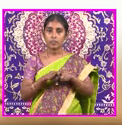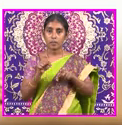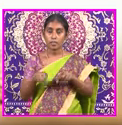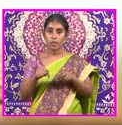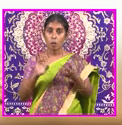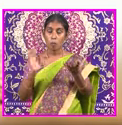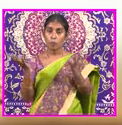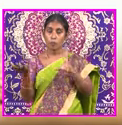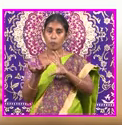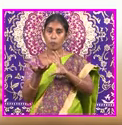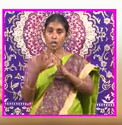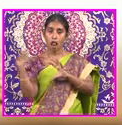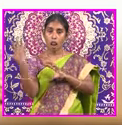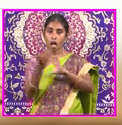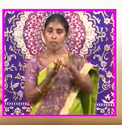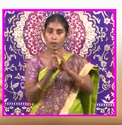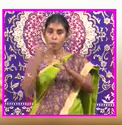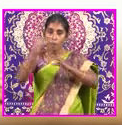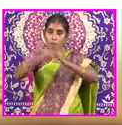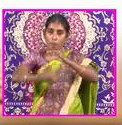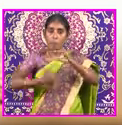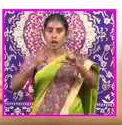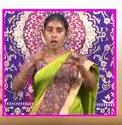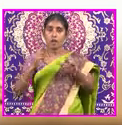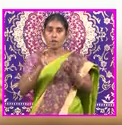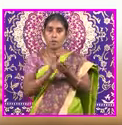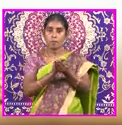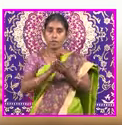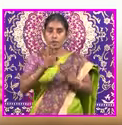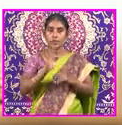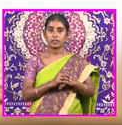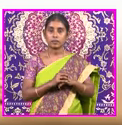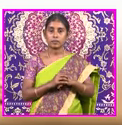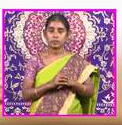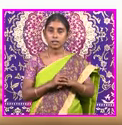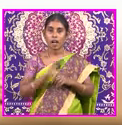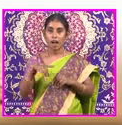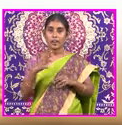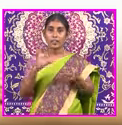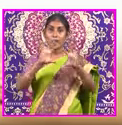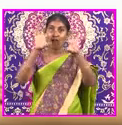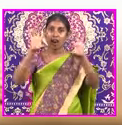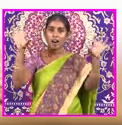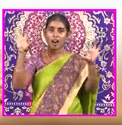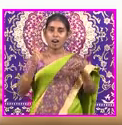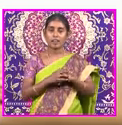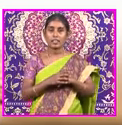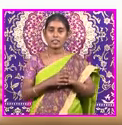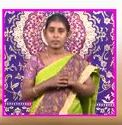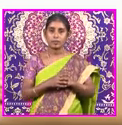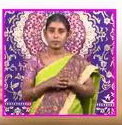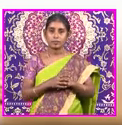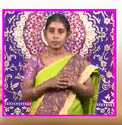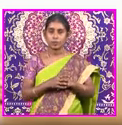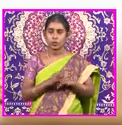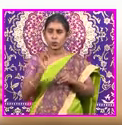நம்ம பூமியை வந்து ஒரு பாதுகாப்பு கவசமாக இருக்கிறது. அடுத்தது வானிலை. வானிலை என்பது